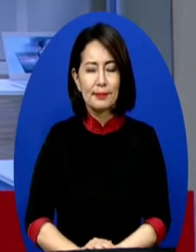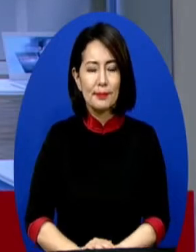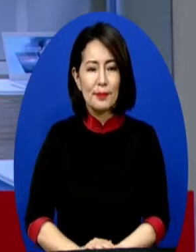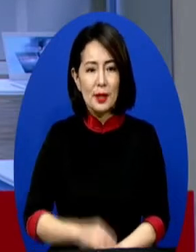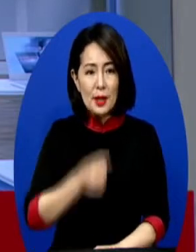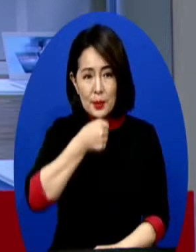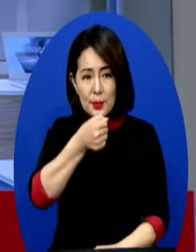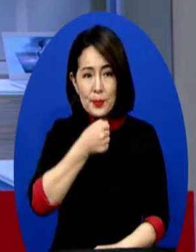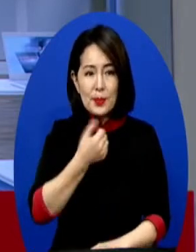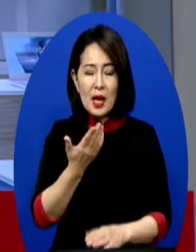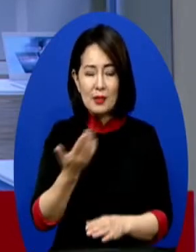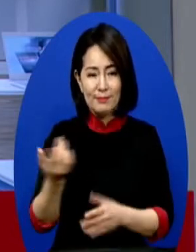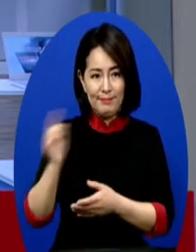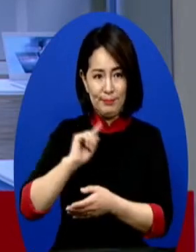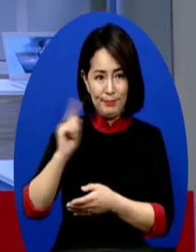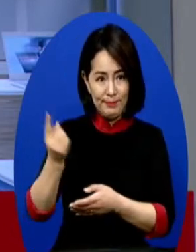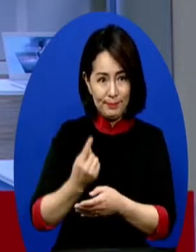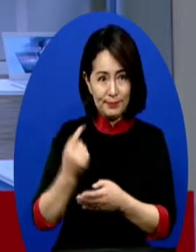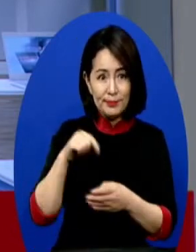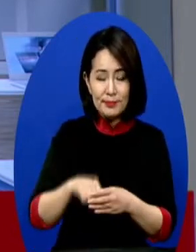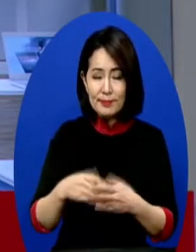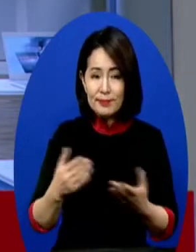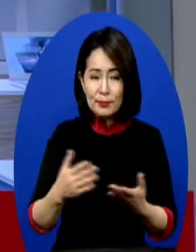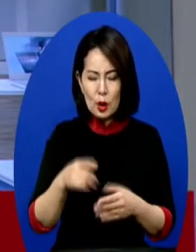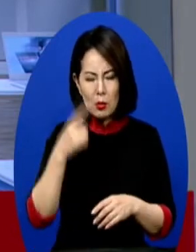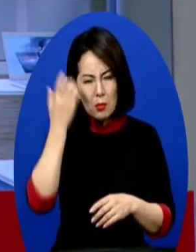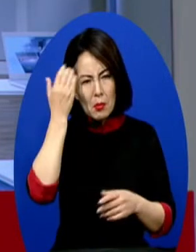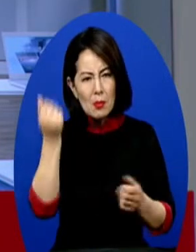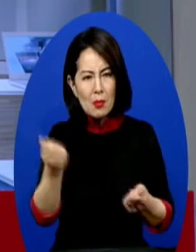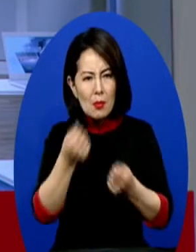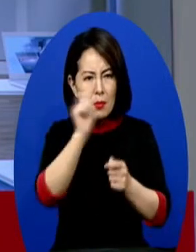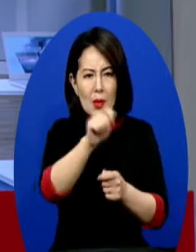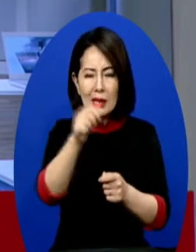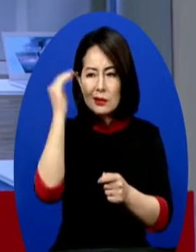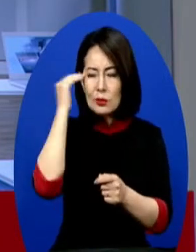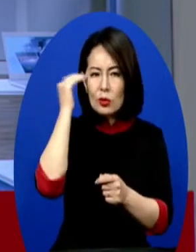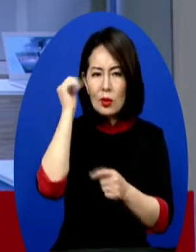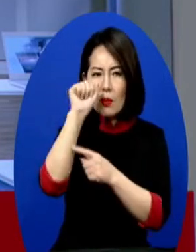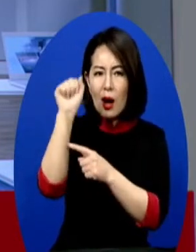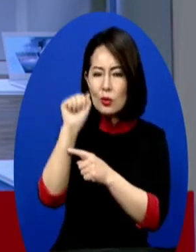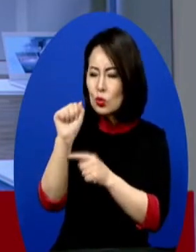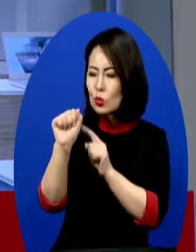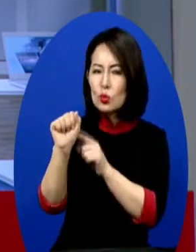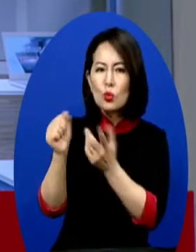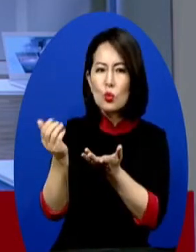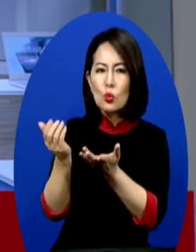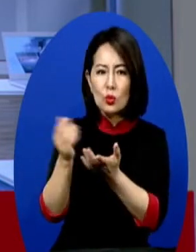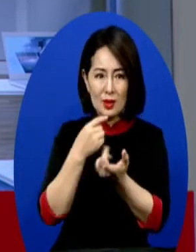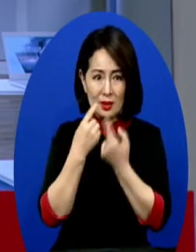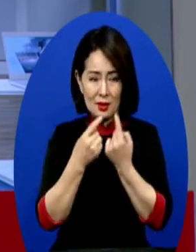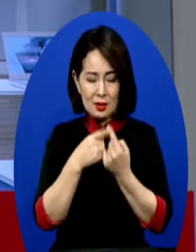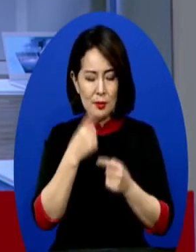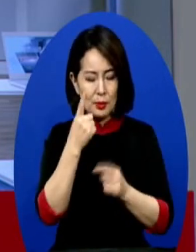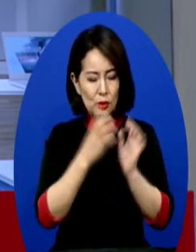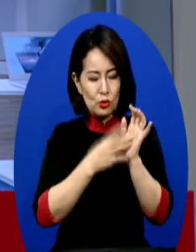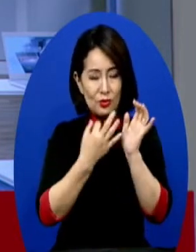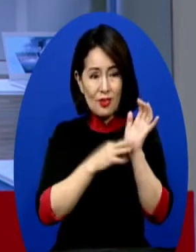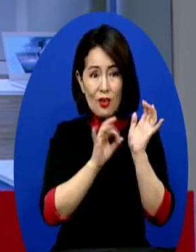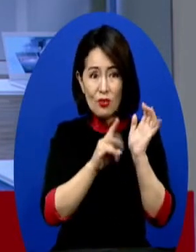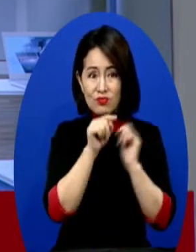Манай сурвалжлах хэсэг томилолтоос ирлээ. Тэд энэ удаад малчтад тулгамдж байгаа асуултуудыг сурвалжллаа. 1980-аад оны үед хөдөө орон нутагт ажиллаж